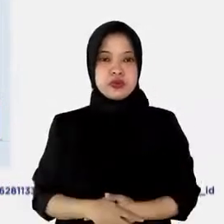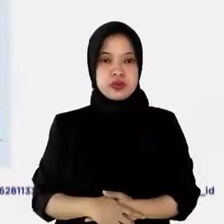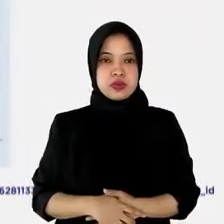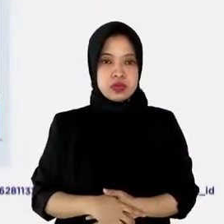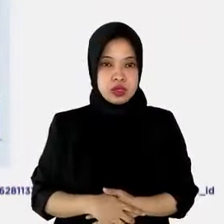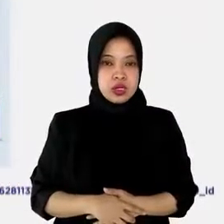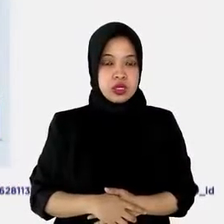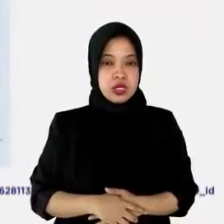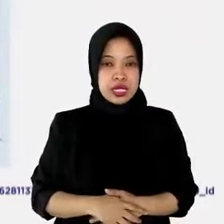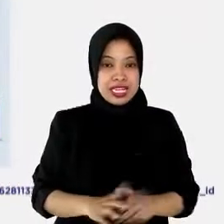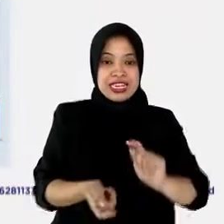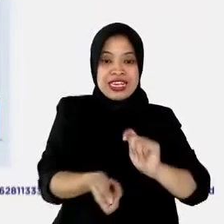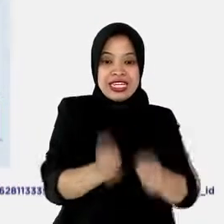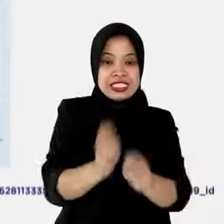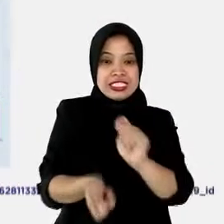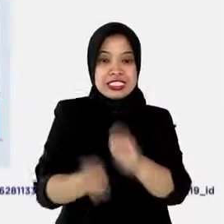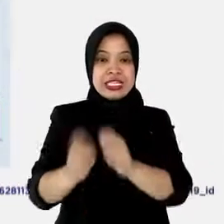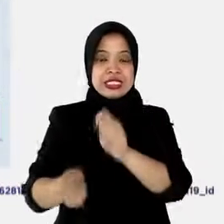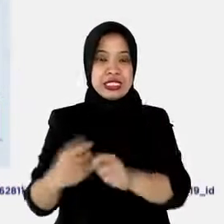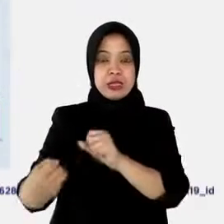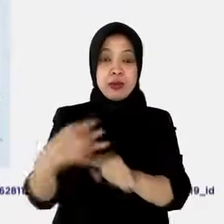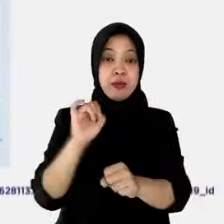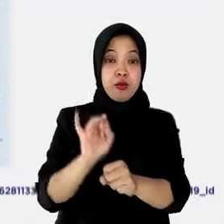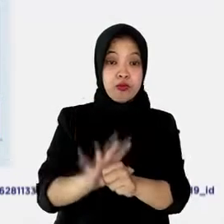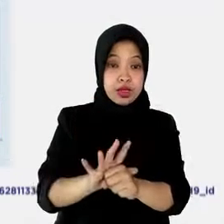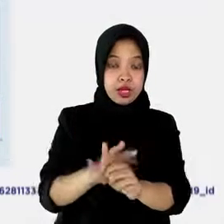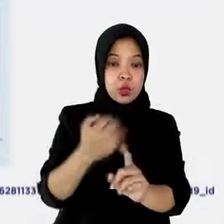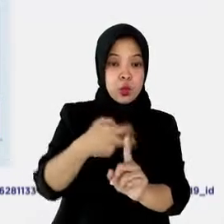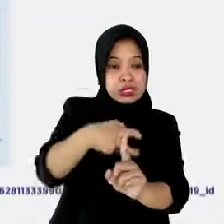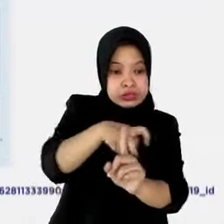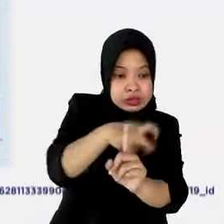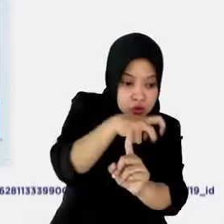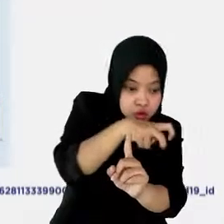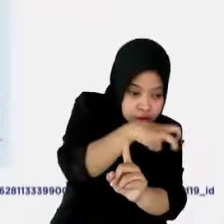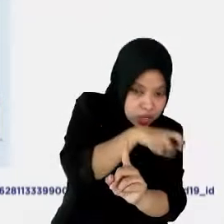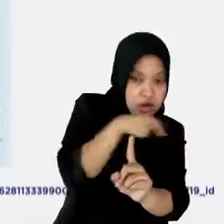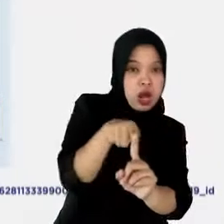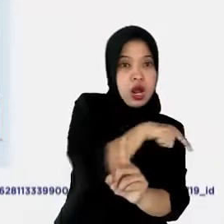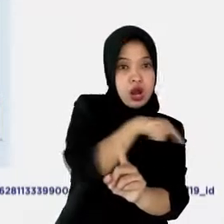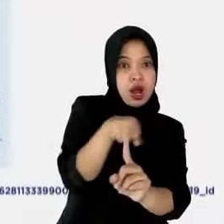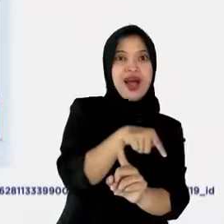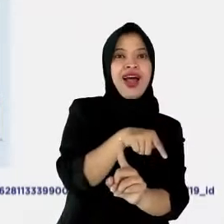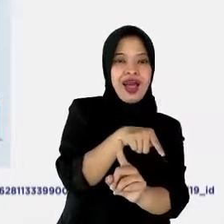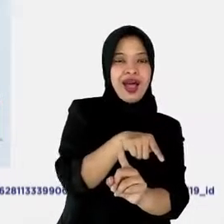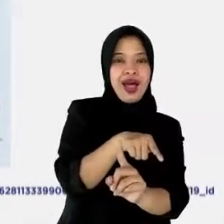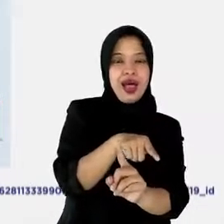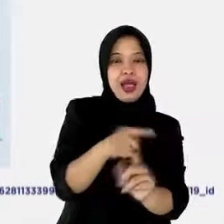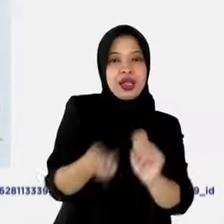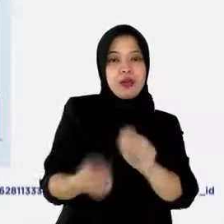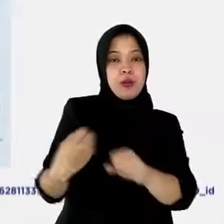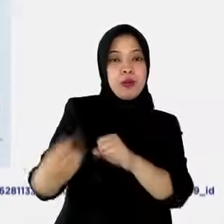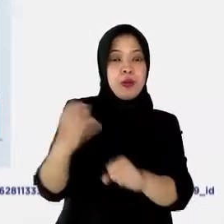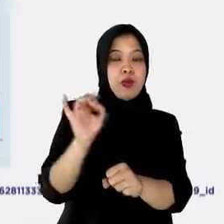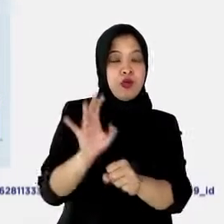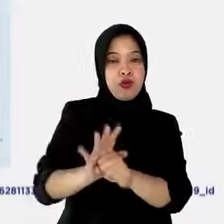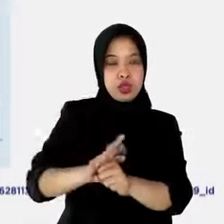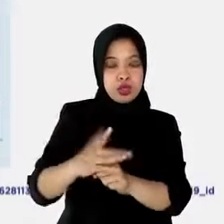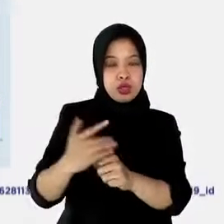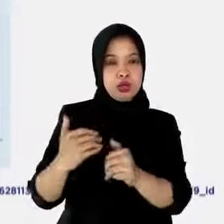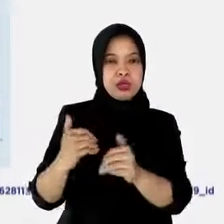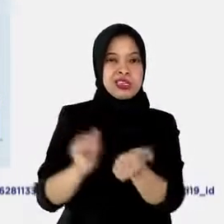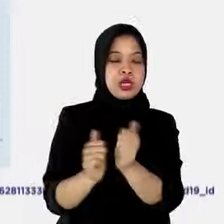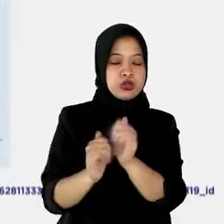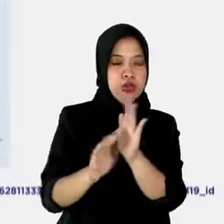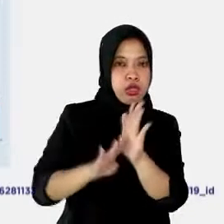besar prioritas testing pada kasus positif dan kontak erat maka angka positif feathered akan semakin